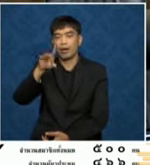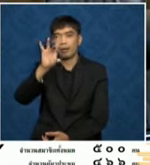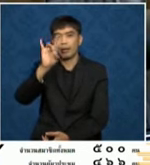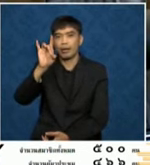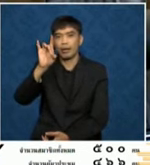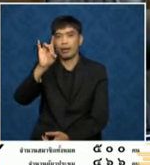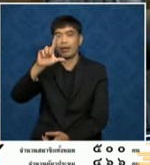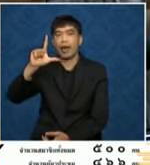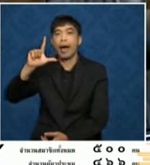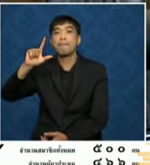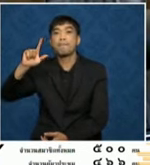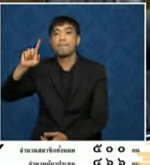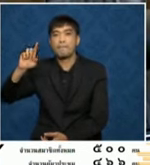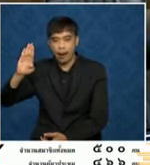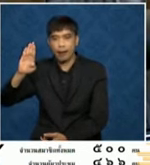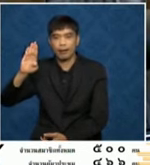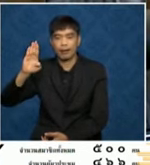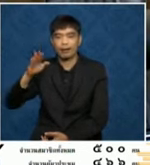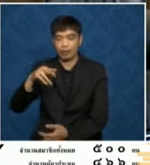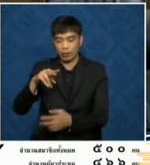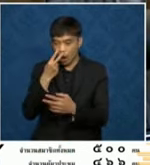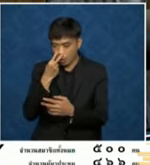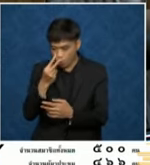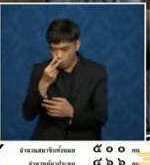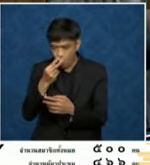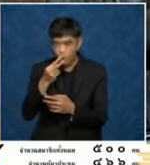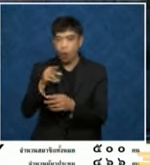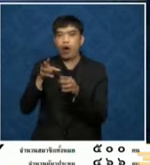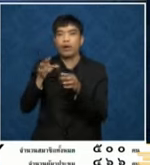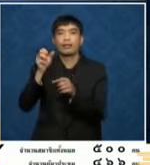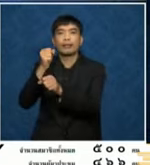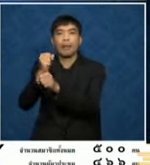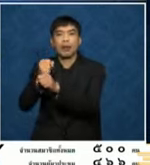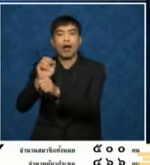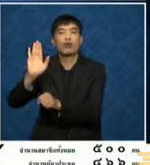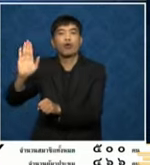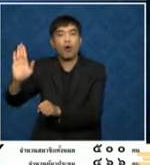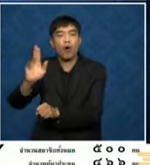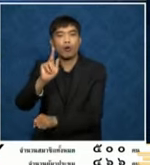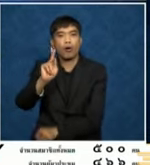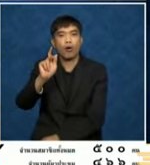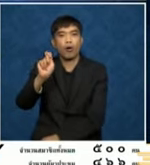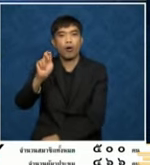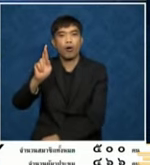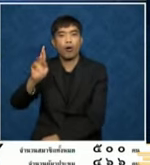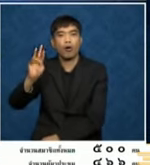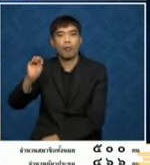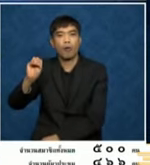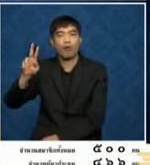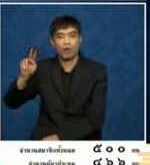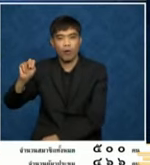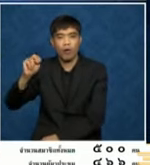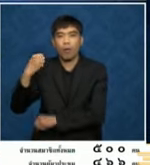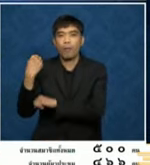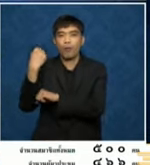768,601,800ล้านบาทนะคะซึ่งเมื่อพิจารณาจากพันธกิจของกอรมน.สถานการณ์ของความมั่นคงโดยรวมและผลสัมฤ